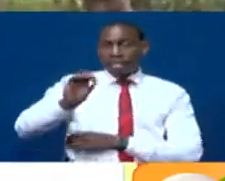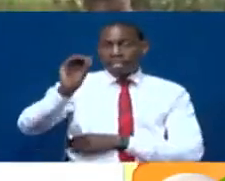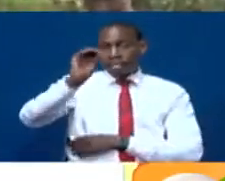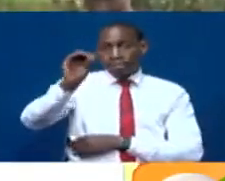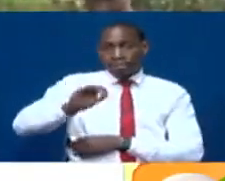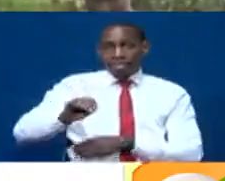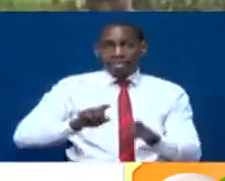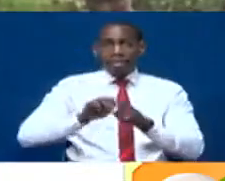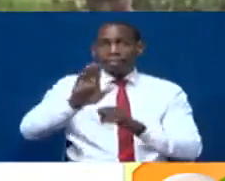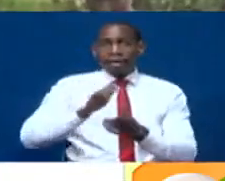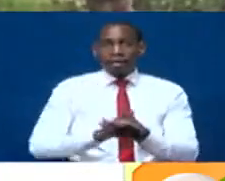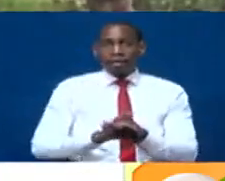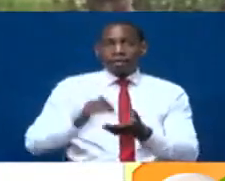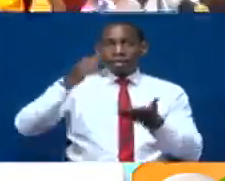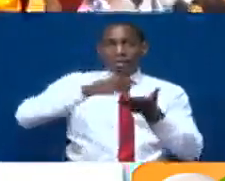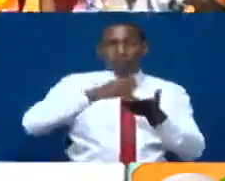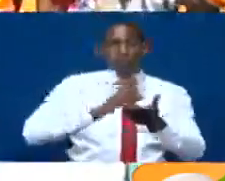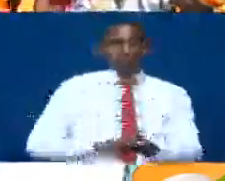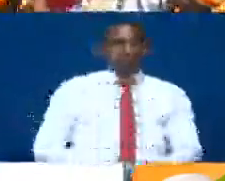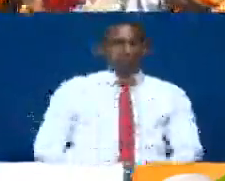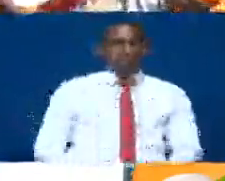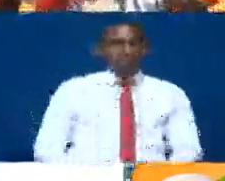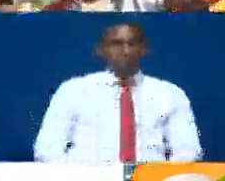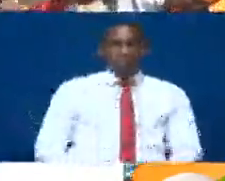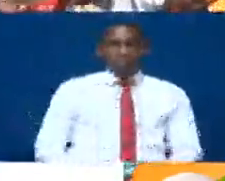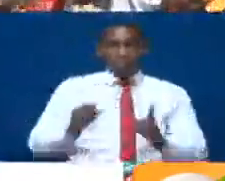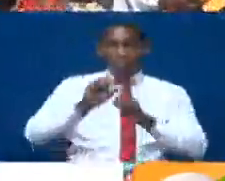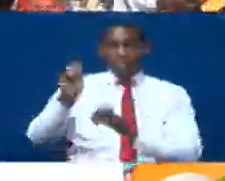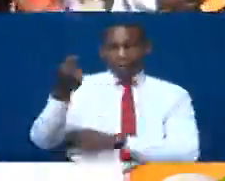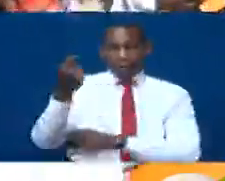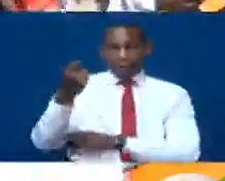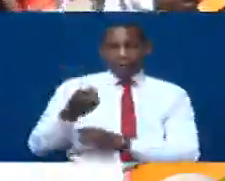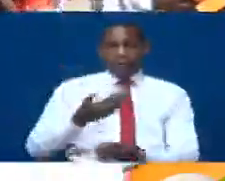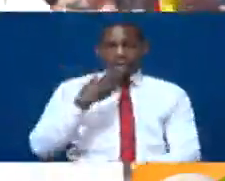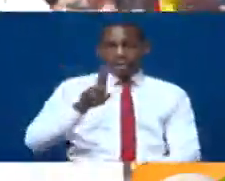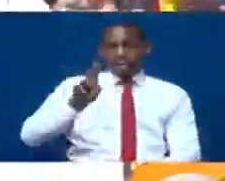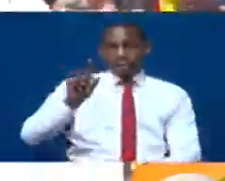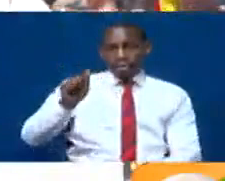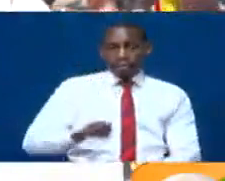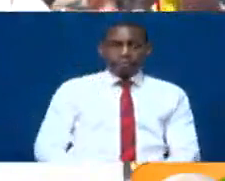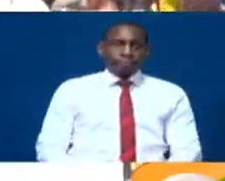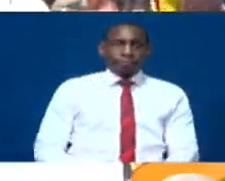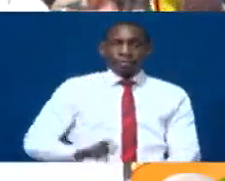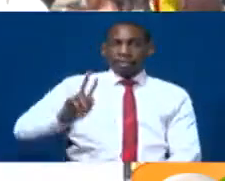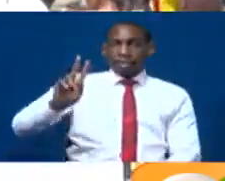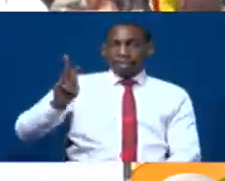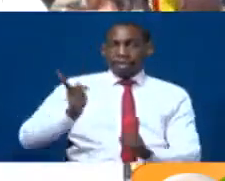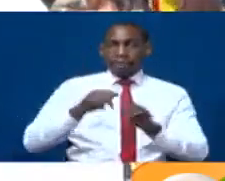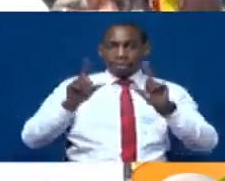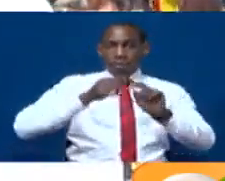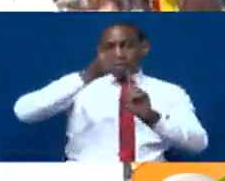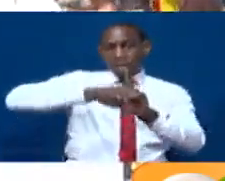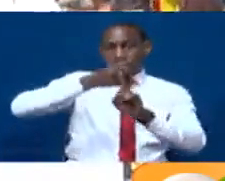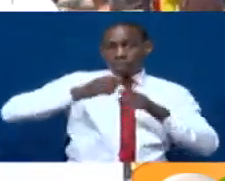30%, hata wewe utakuwa ndani ya hiyo. Arambe! The Kenya Kwanza message to